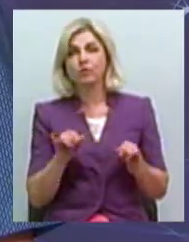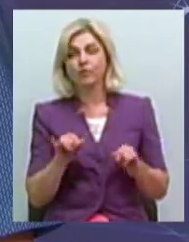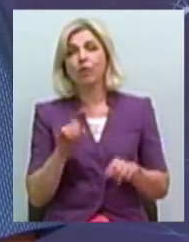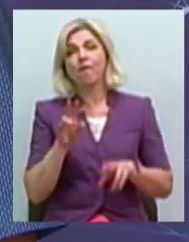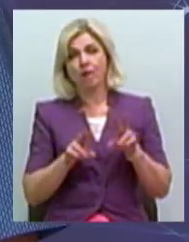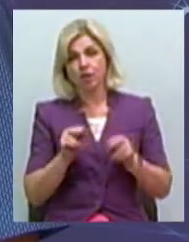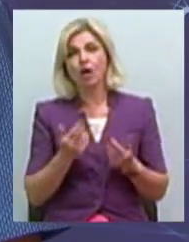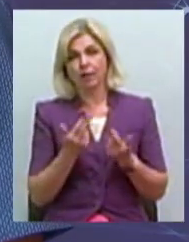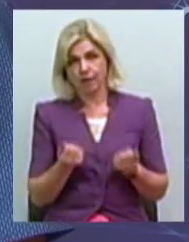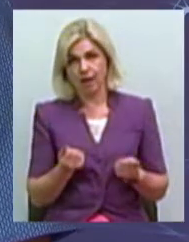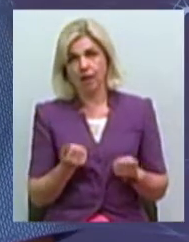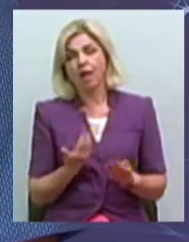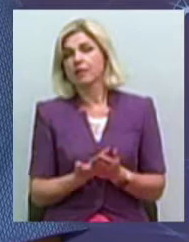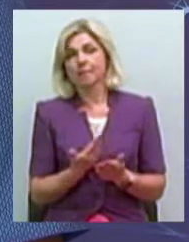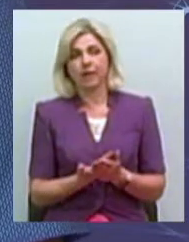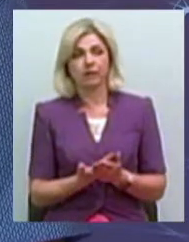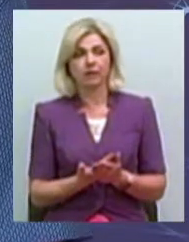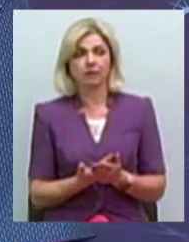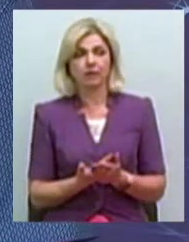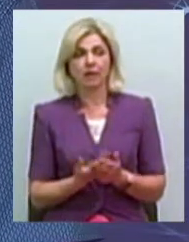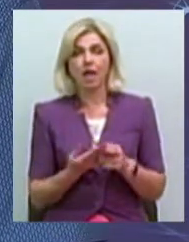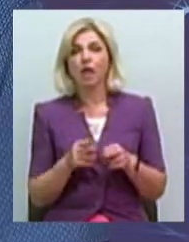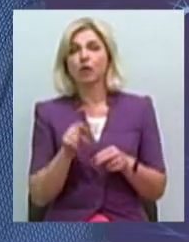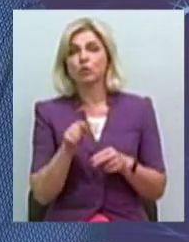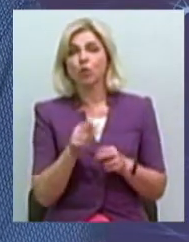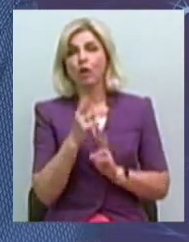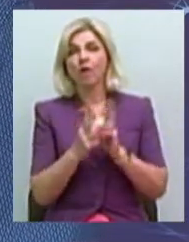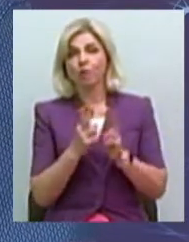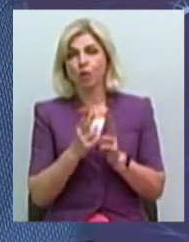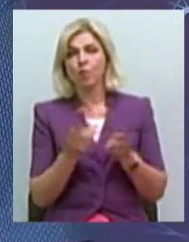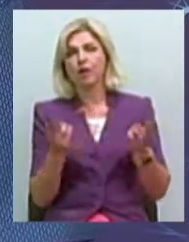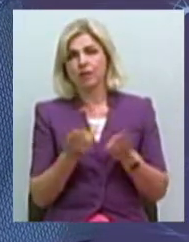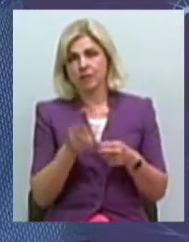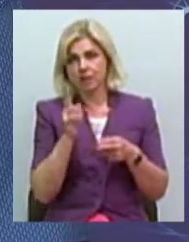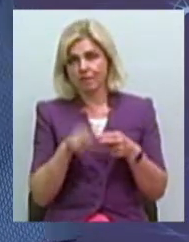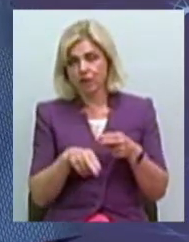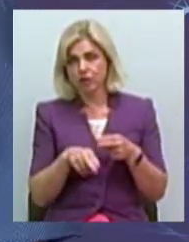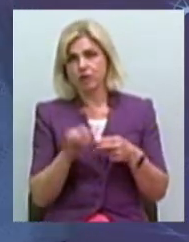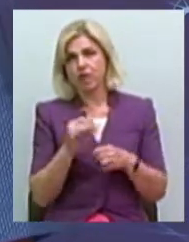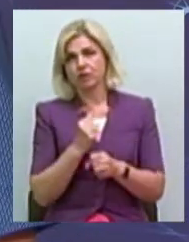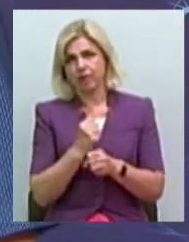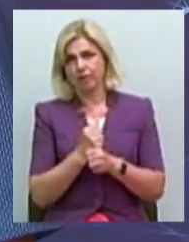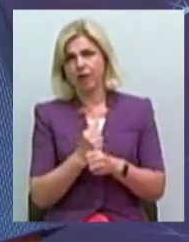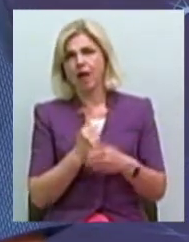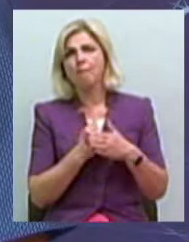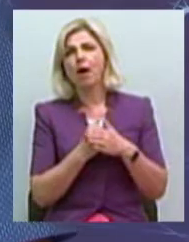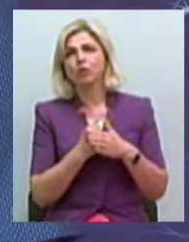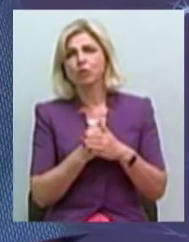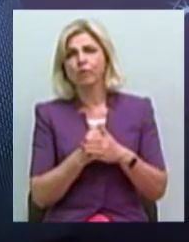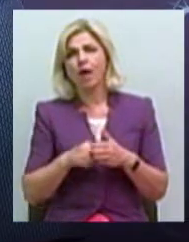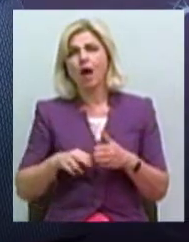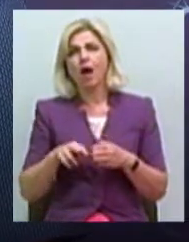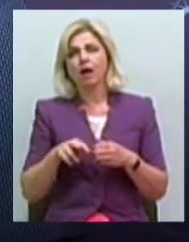так, тому що, наприклад, цю реформу потрібно вже завершувати і створювати вже базові